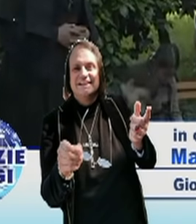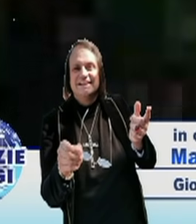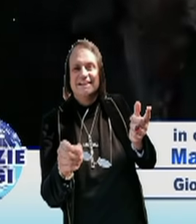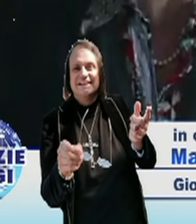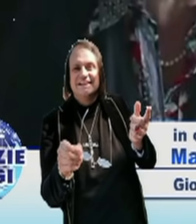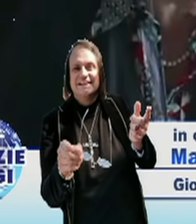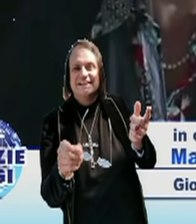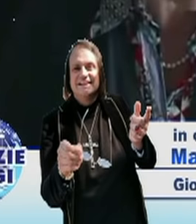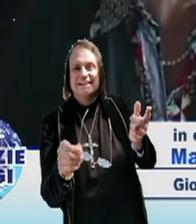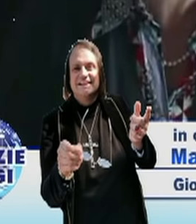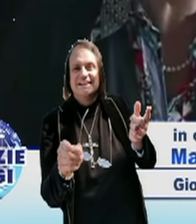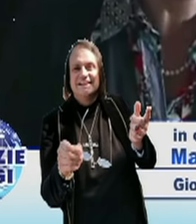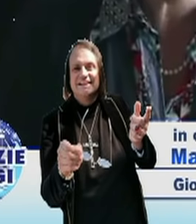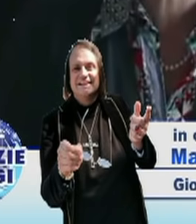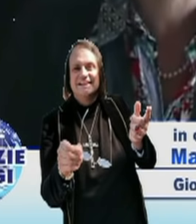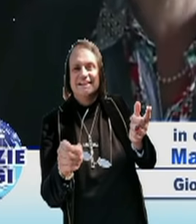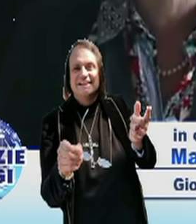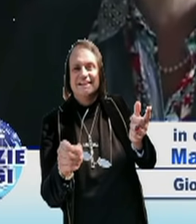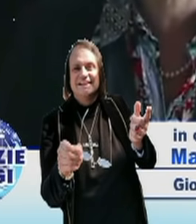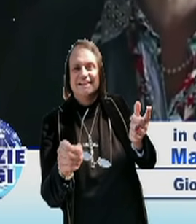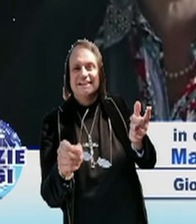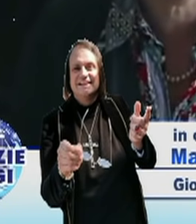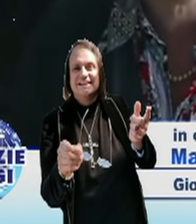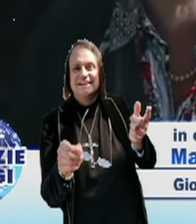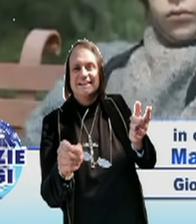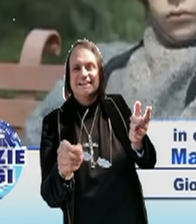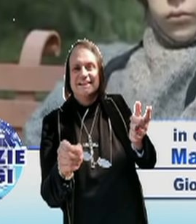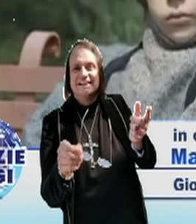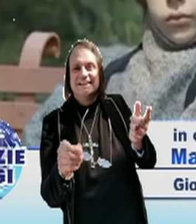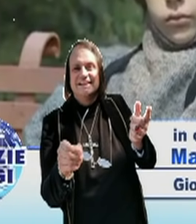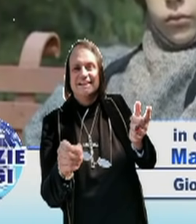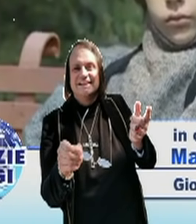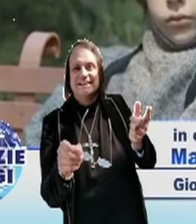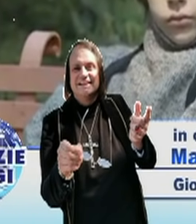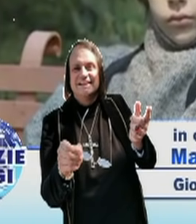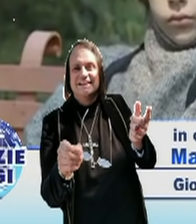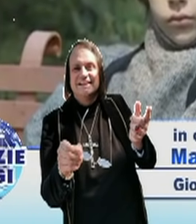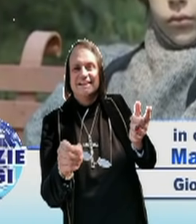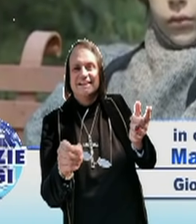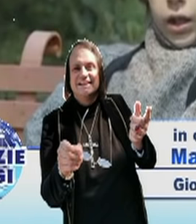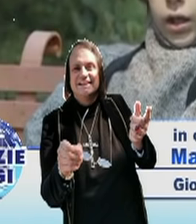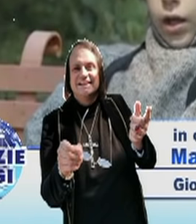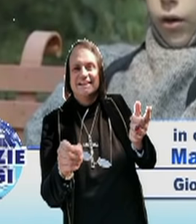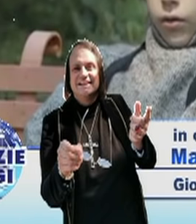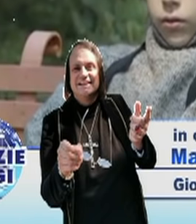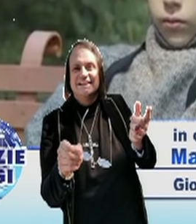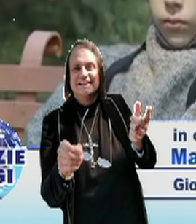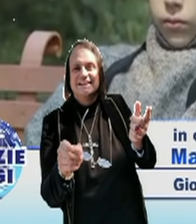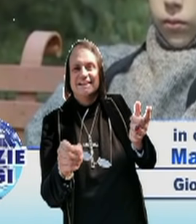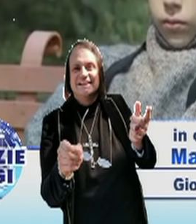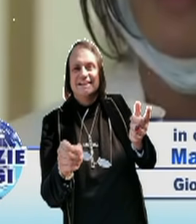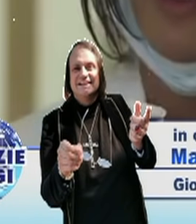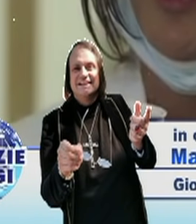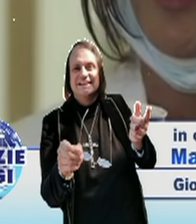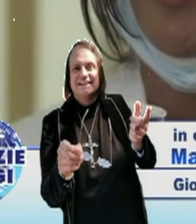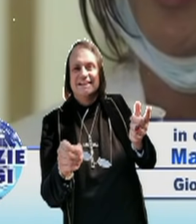vedete, il bene si fa strada e addirittura il cinema se ne è accorto. Pensate che Lupo Bianco, questo film scritto da Stefanie